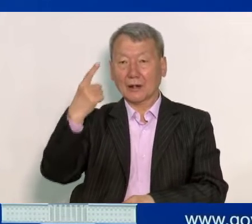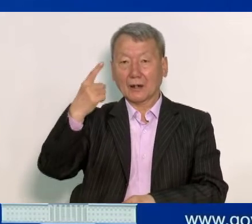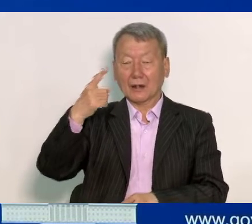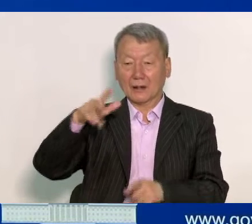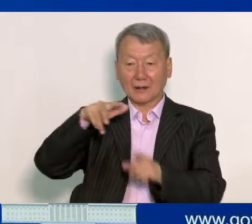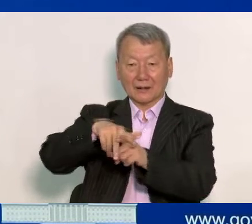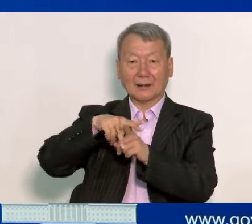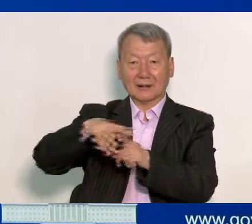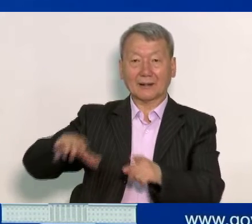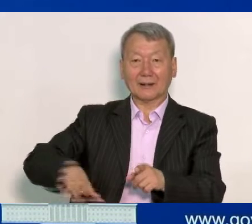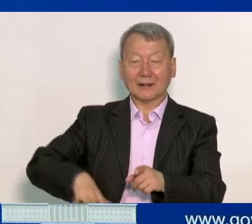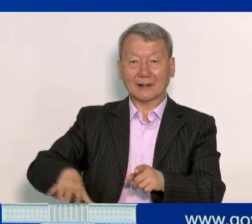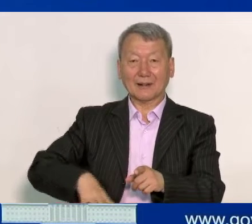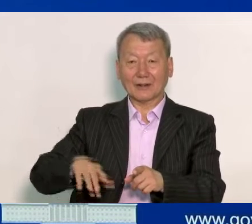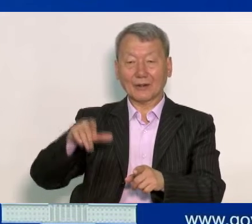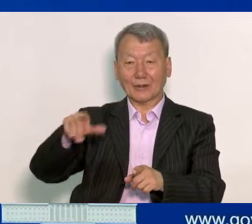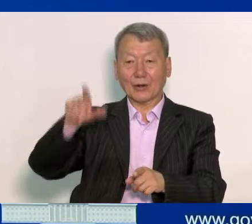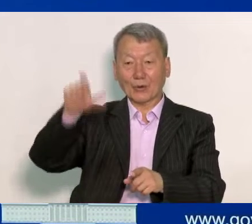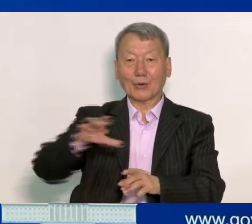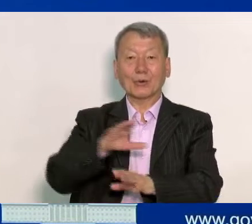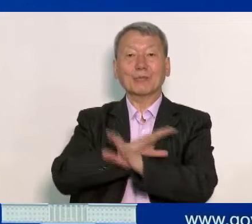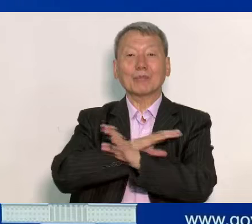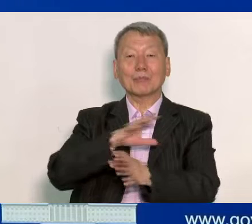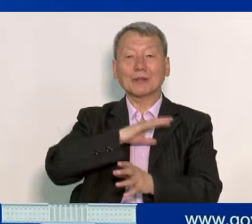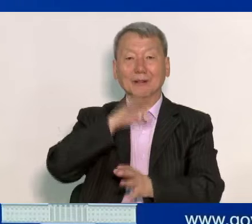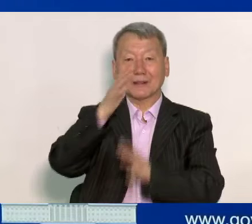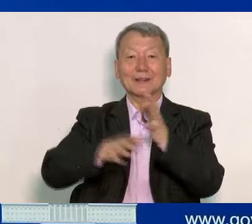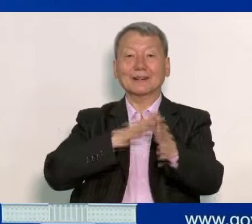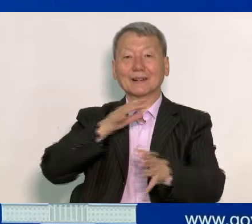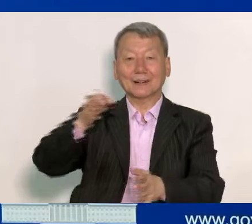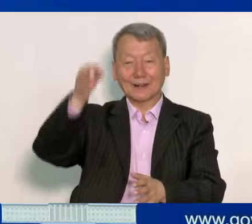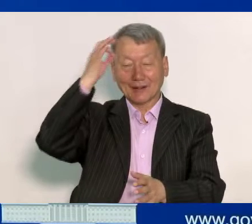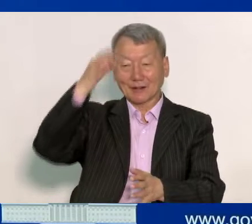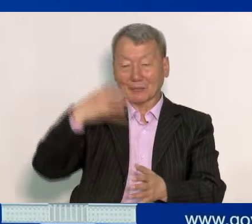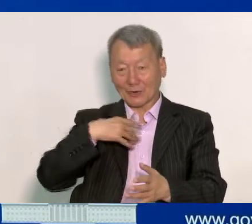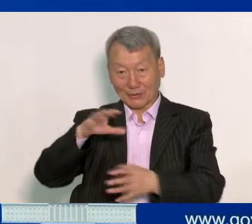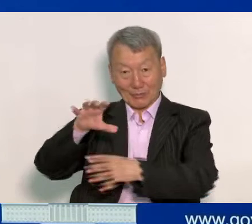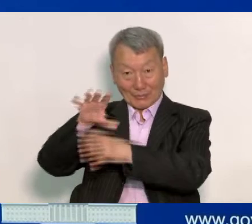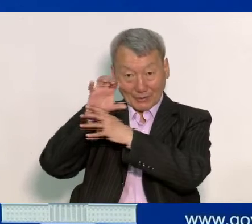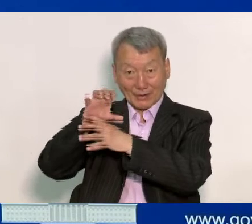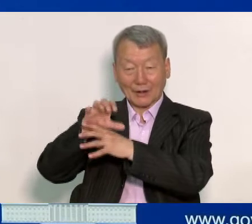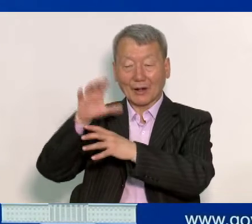жылкы мындай өлүп жатканы, өлгөнү ошону тартып анан